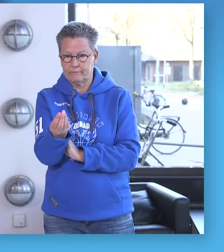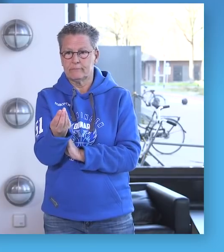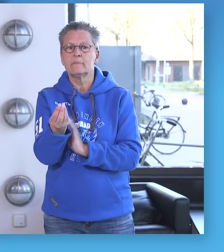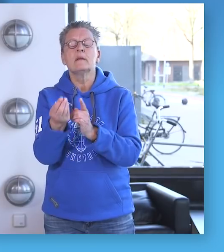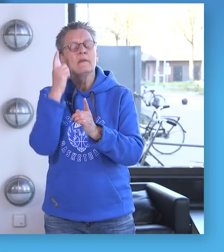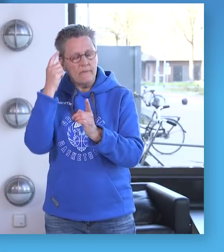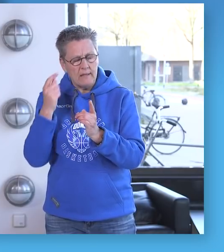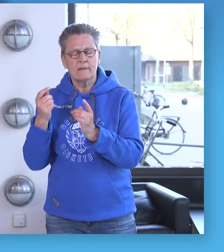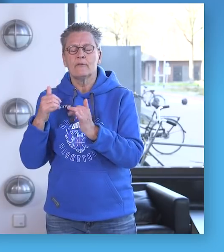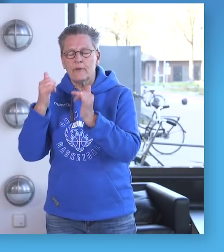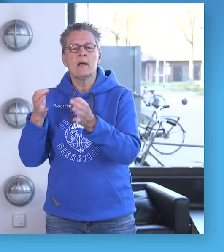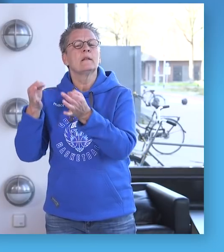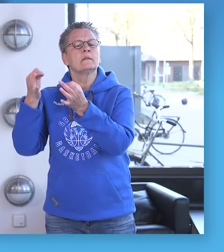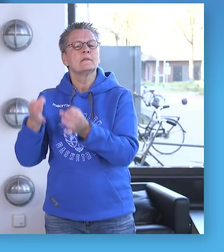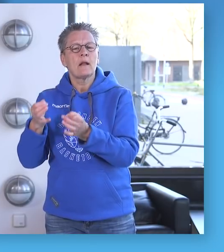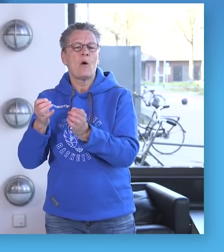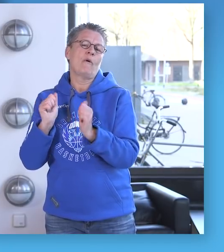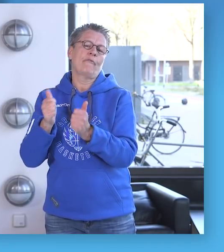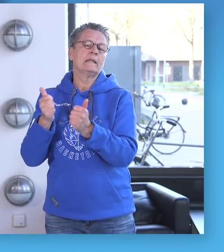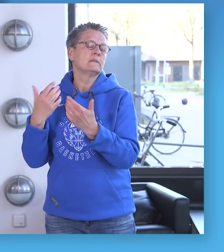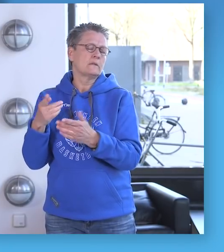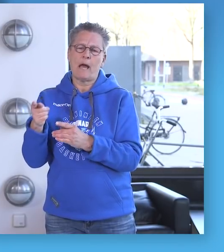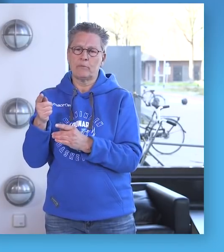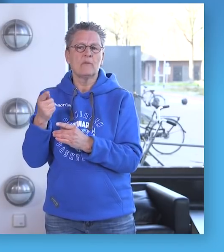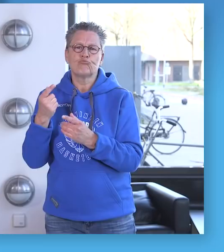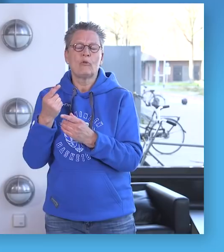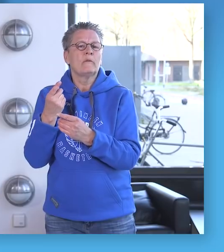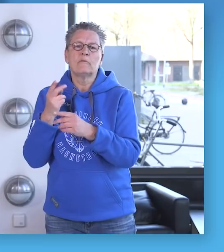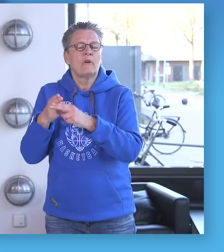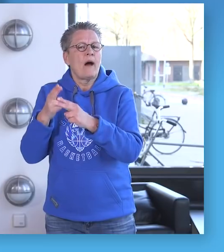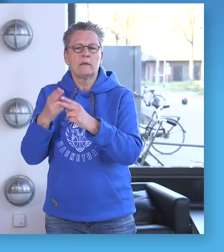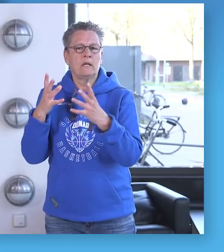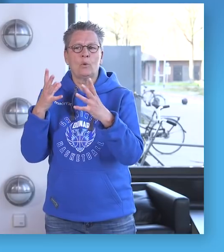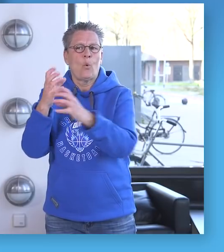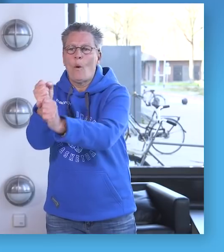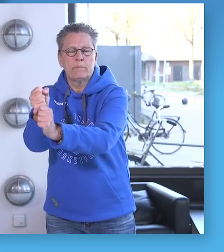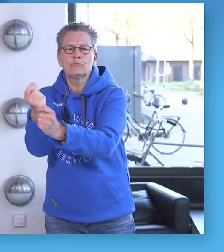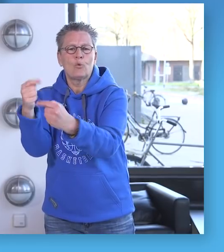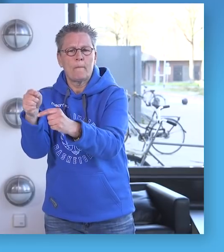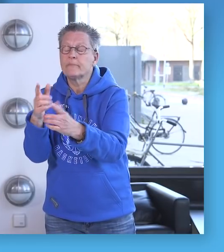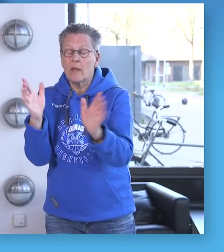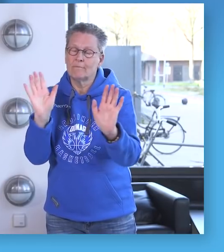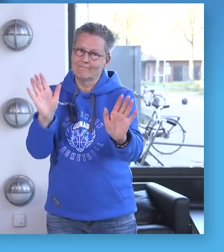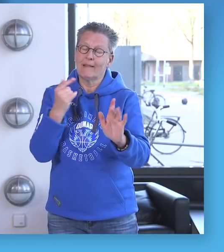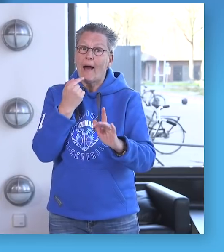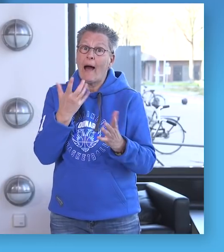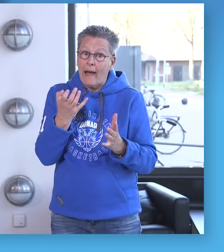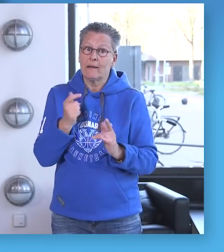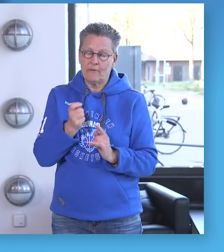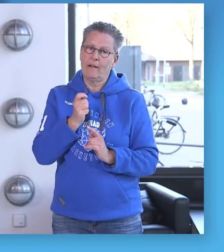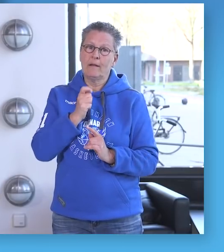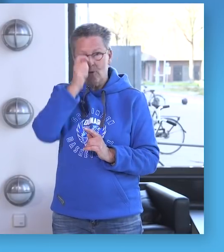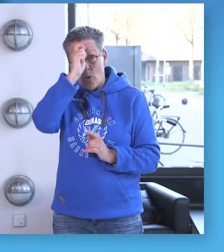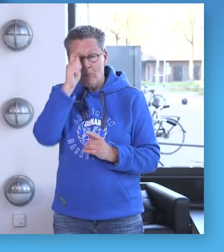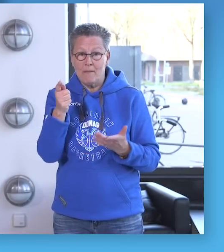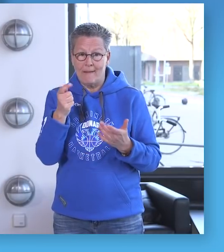hebben, dus daar ben ik niet zo bang voor dat we daar grotere getallen gaan verliezen. Ik wil juist even een compliment geven en iedereen danken